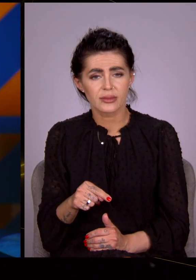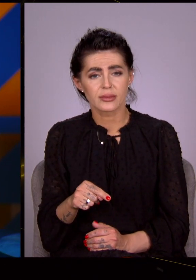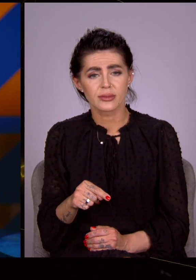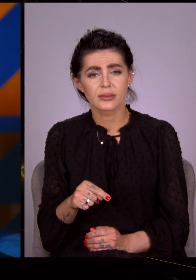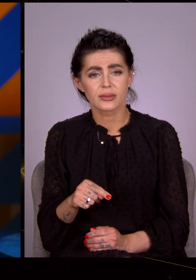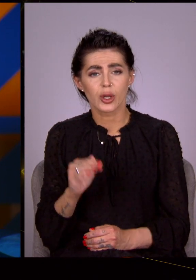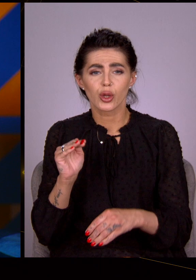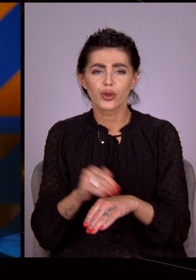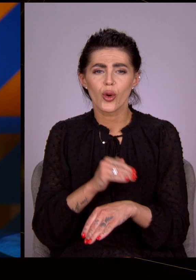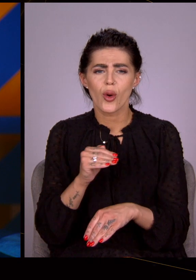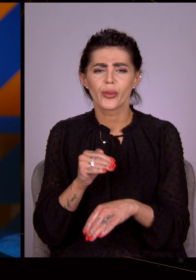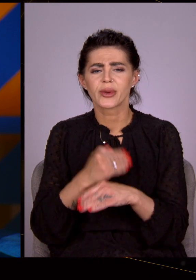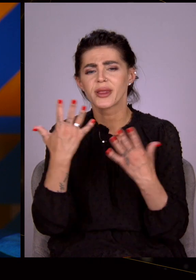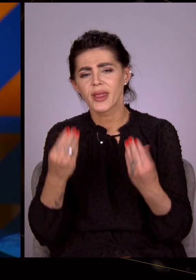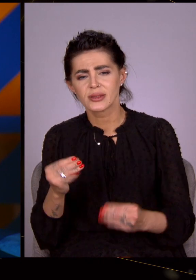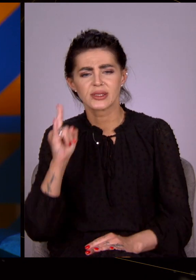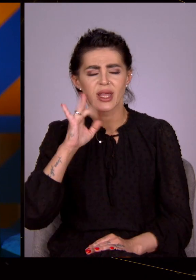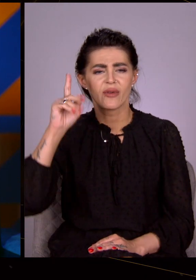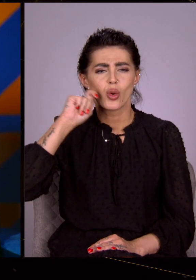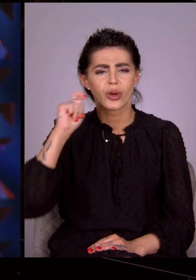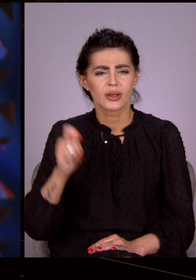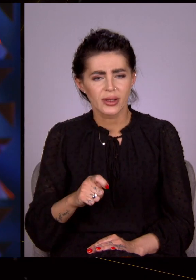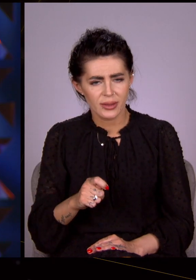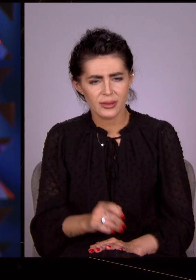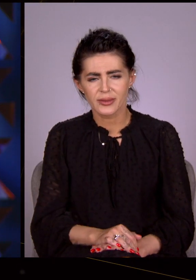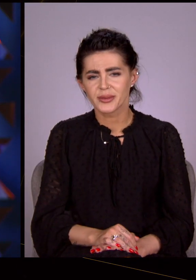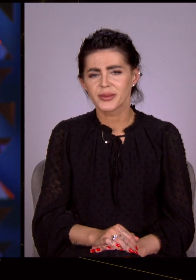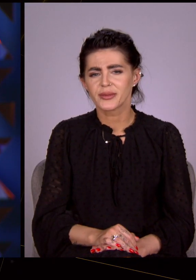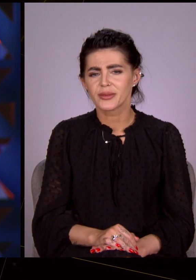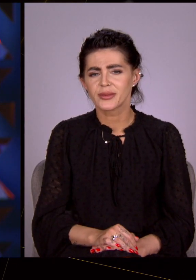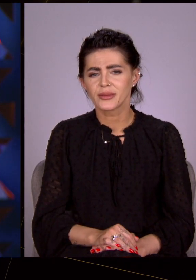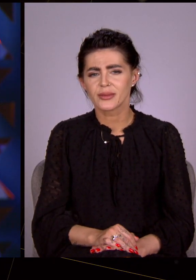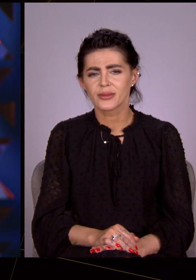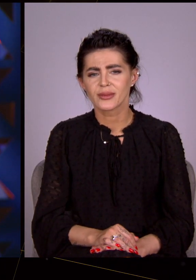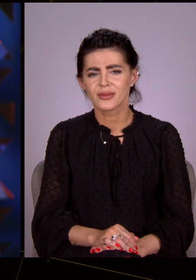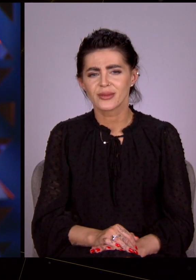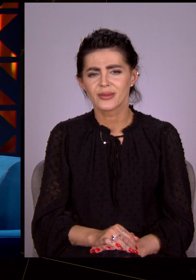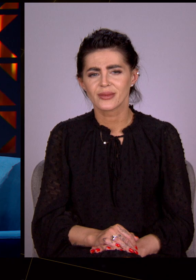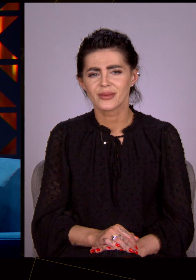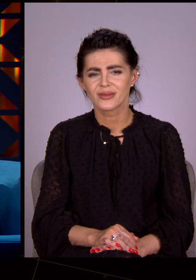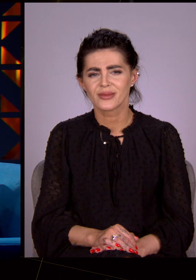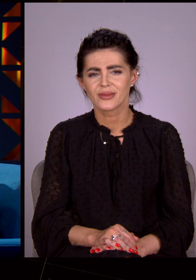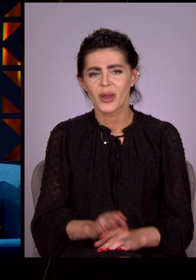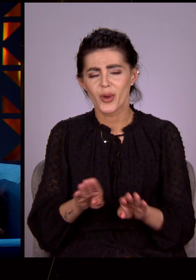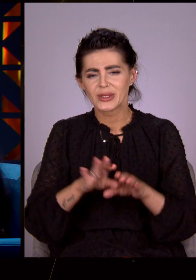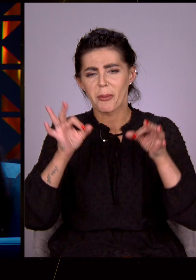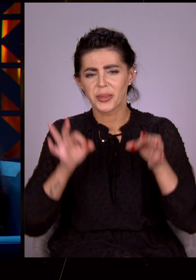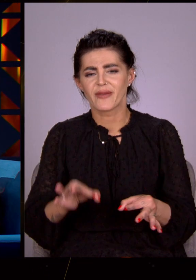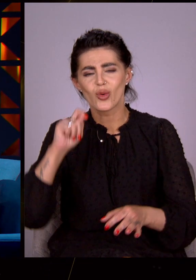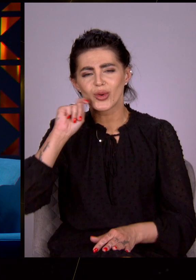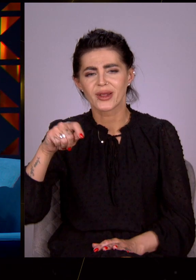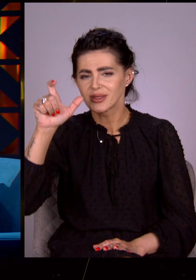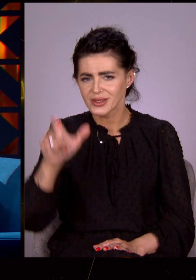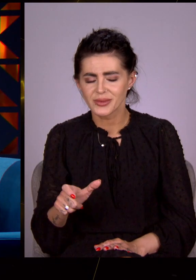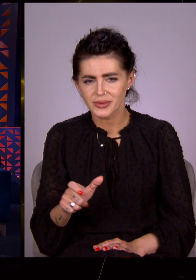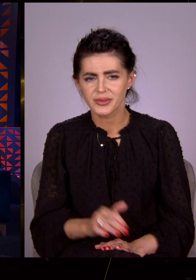«Добрий день, Лібаді» і «Слава Україні». О-о-о! Значить, він справжній українець. Це прекрасно. Я знаю,